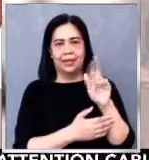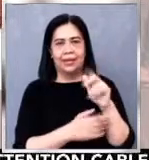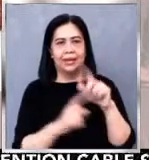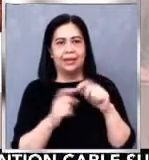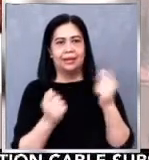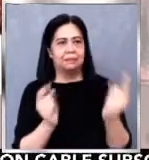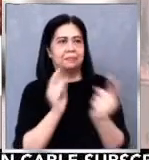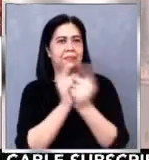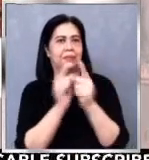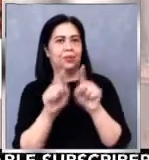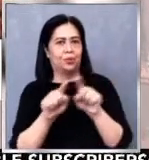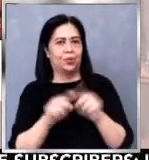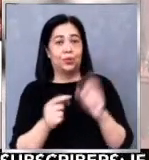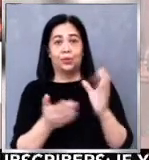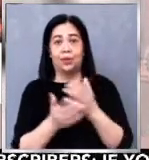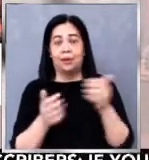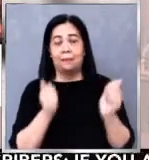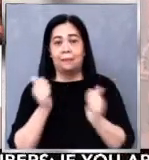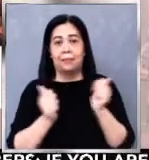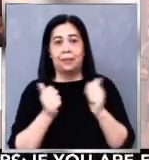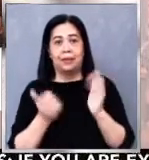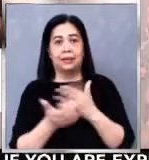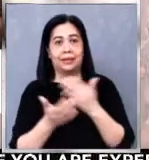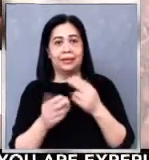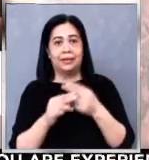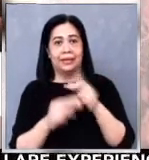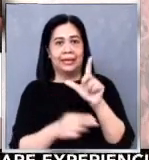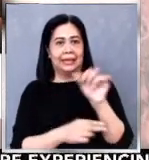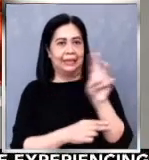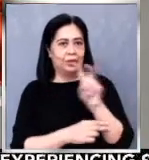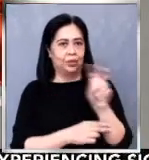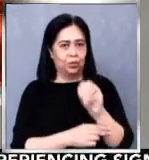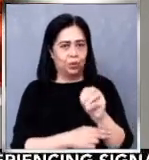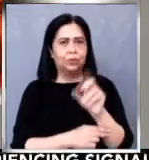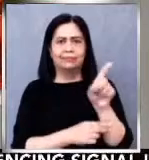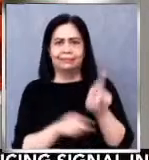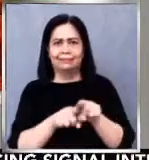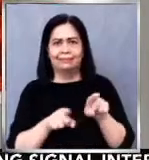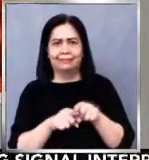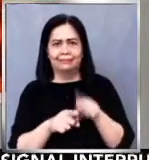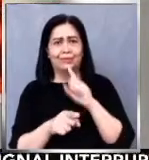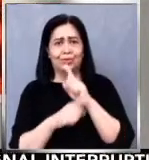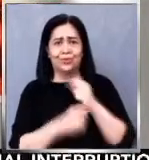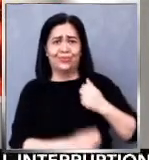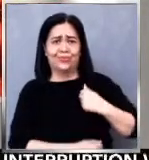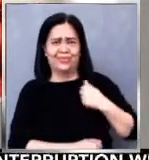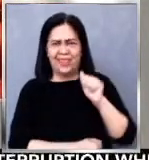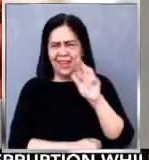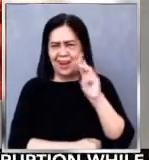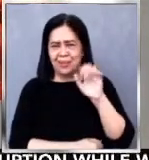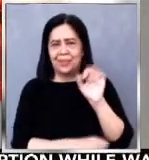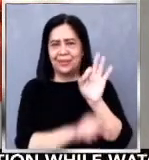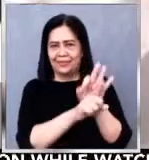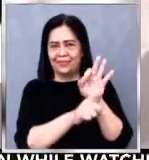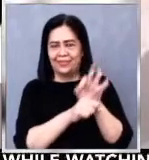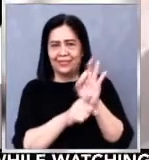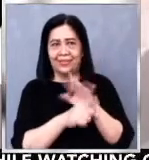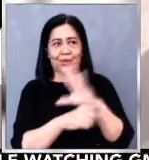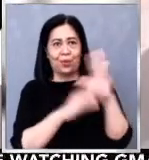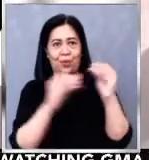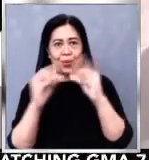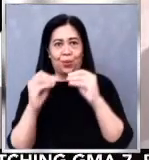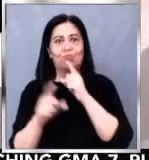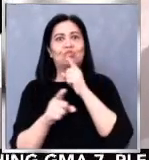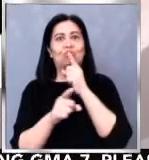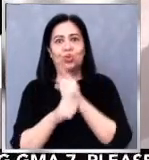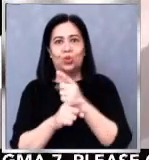ang American singer ng Rumours na si Lizzo na isa ring legit ARMY. And all the rumors are true, may selfie pa